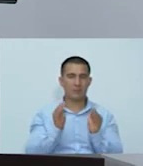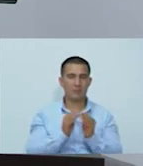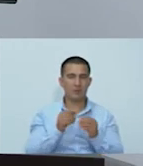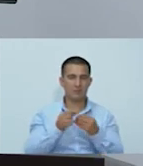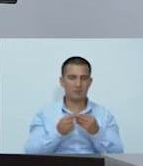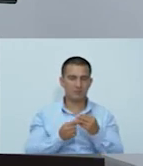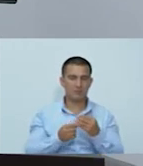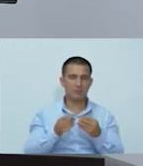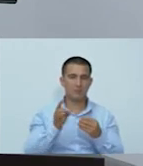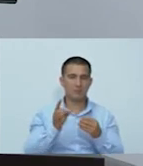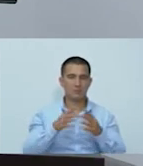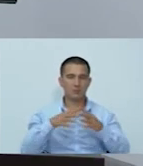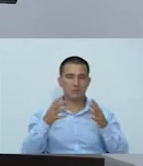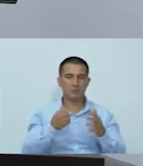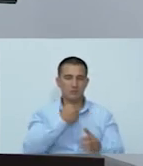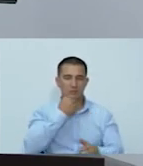katta qulupnayimizga